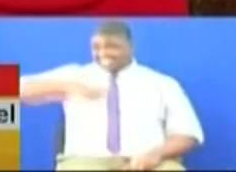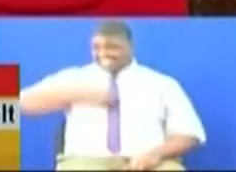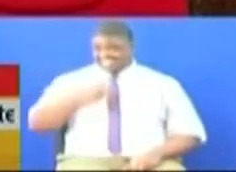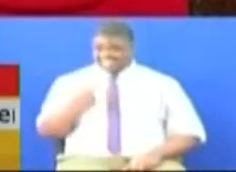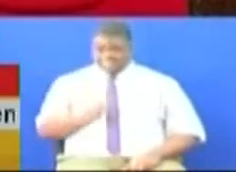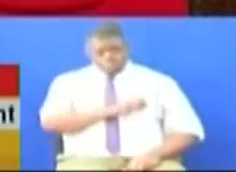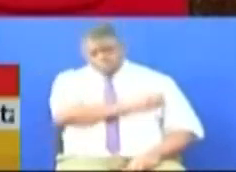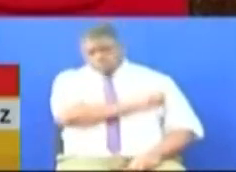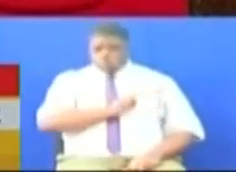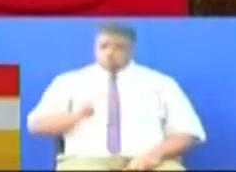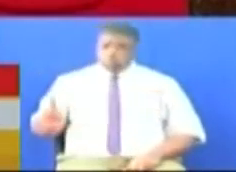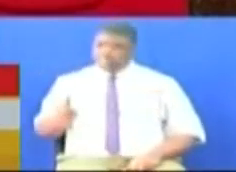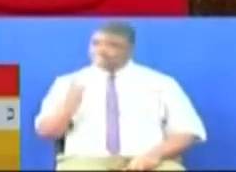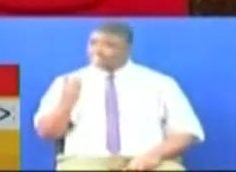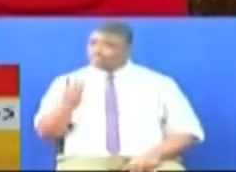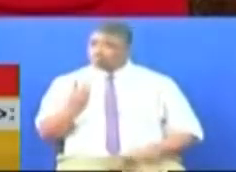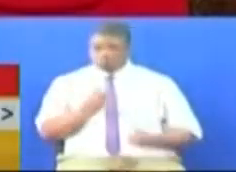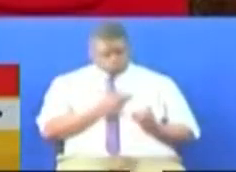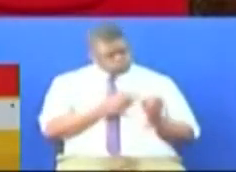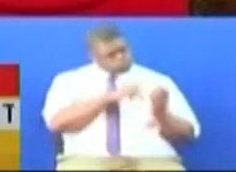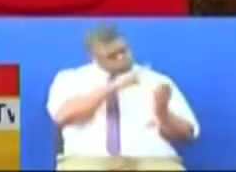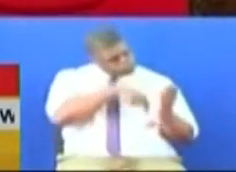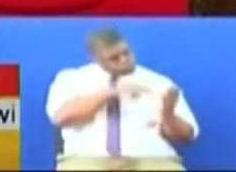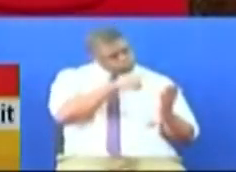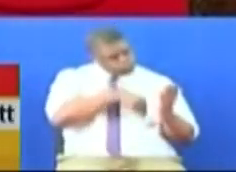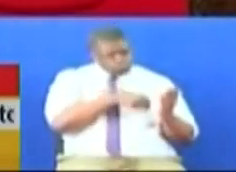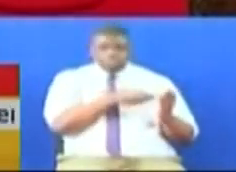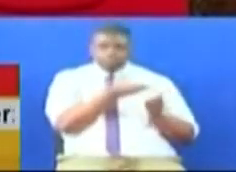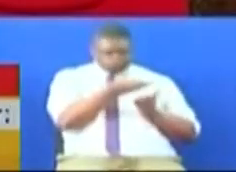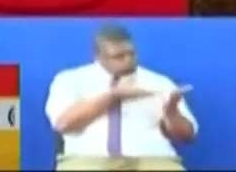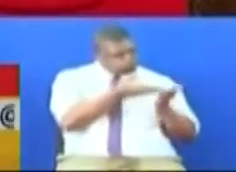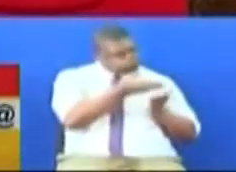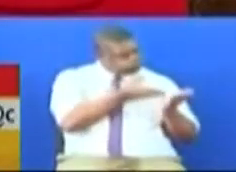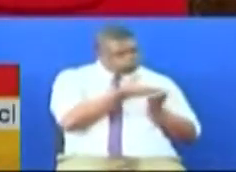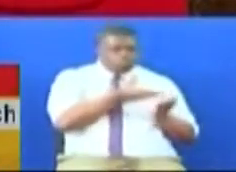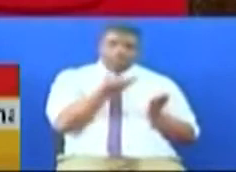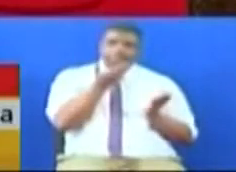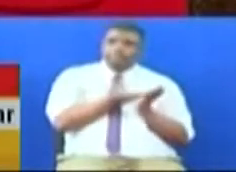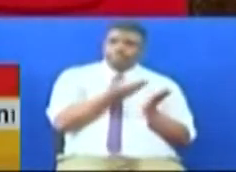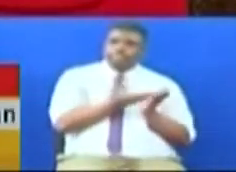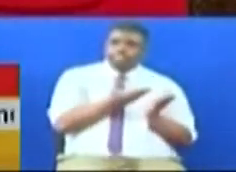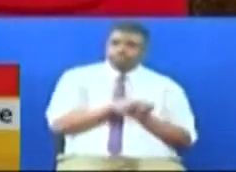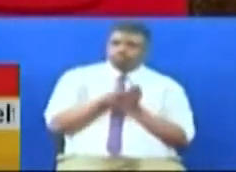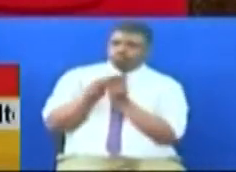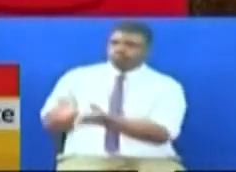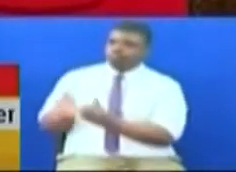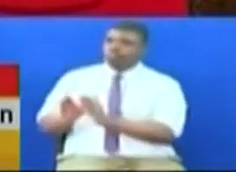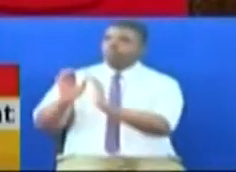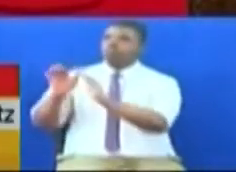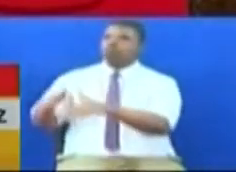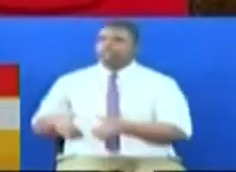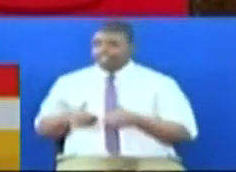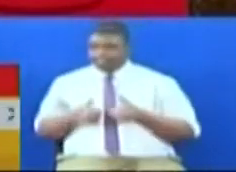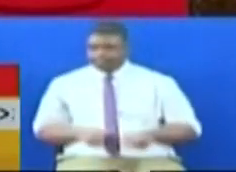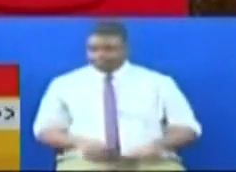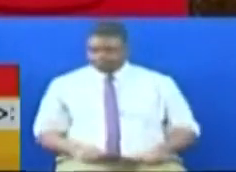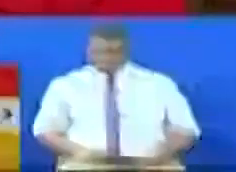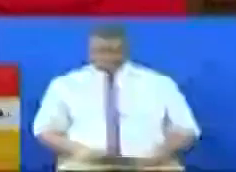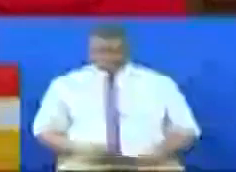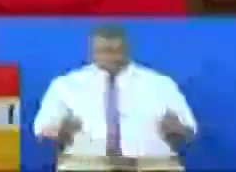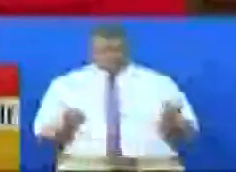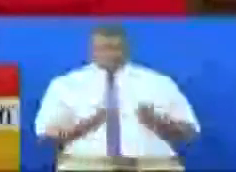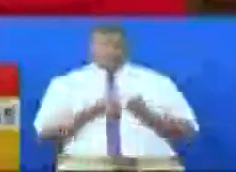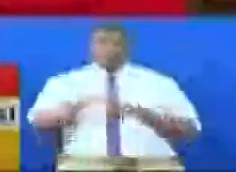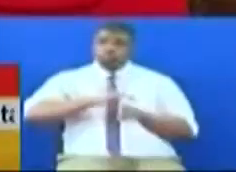takribani wiki 3 tunazipitia na kutoa mapendekezo katika bunge lako. Lakini niliona nitumie nafasi hii kutoa tu